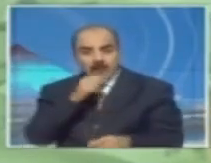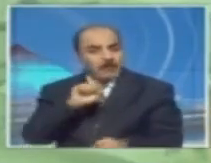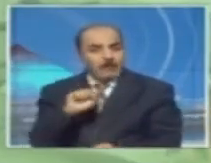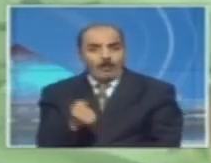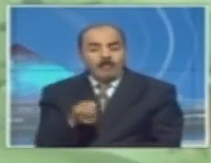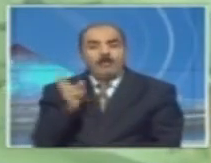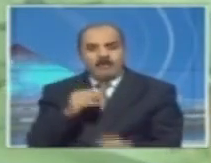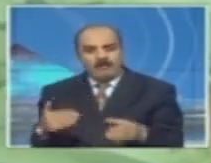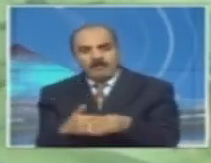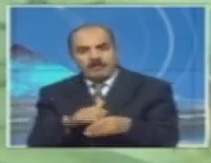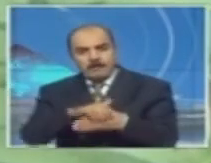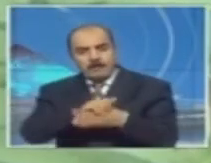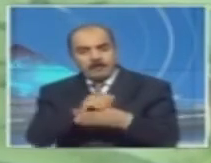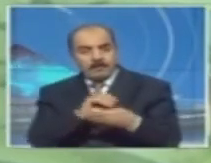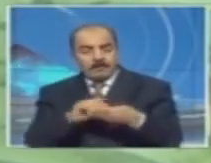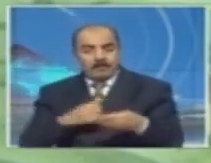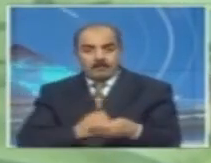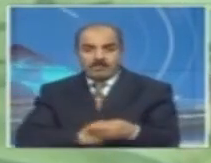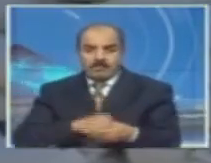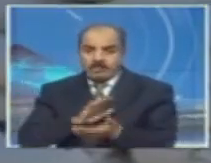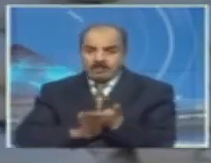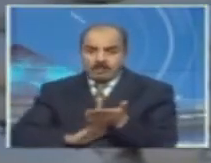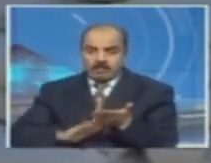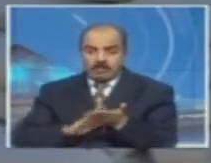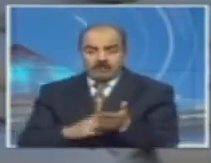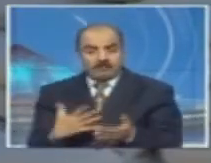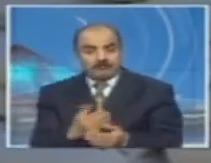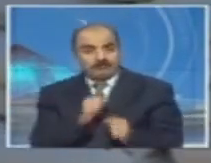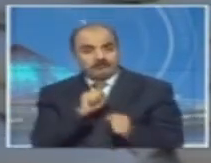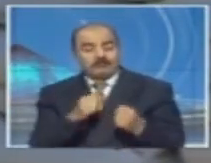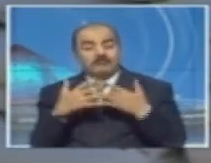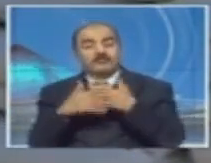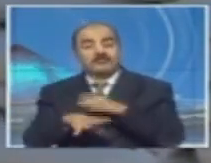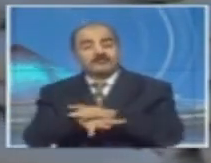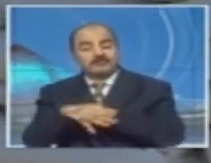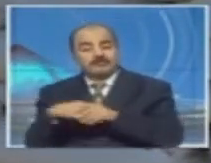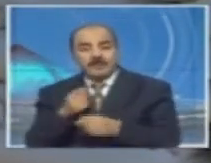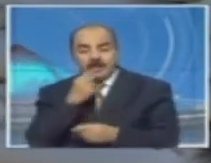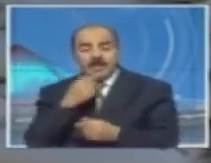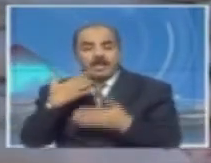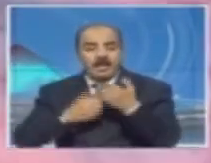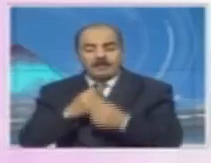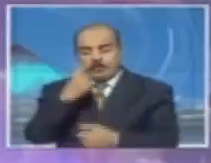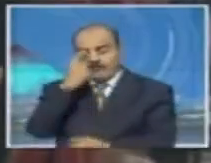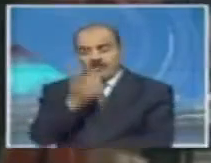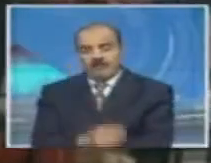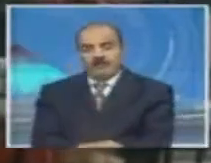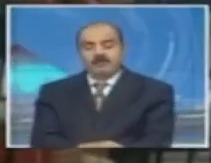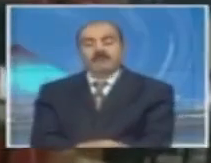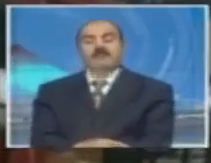الغذائية وغير صالح للاستهلاك الآدمي بحوزة مالك مصنع لإنتاج منتجات الألبان بالمنوفية،